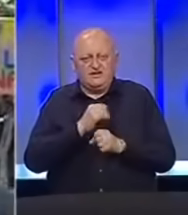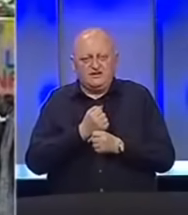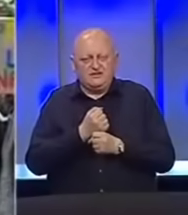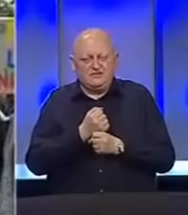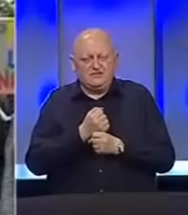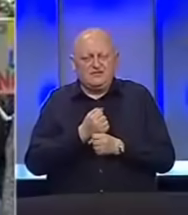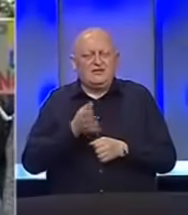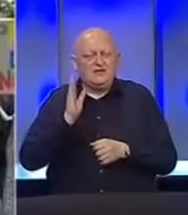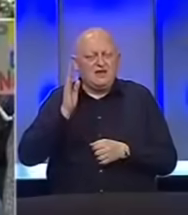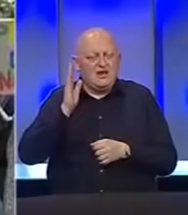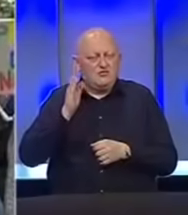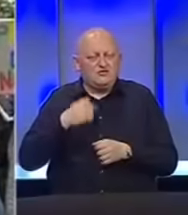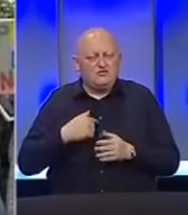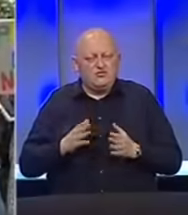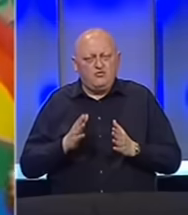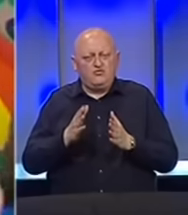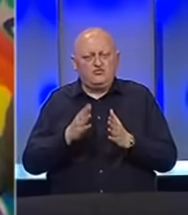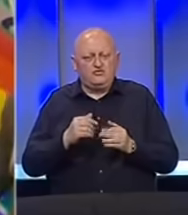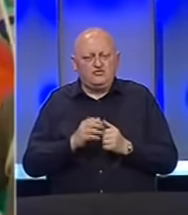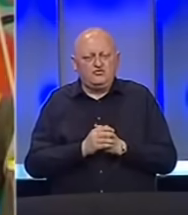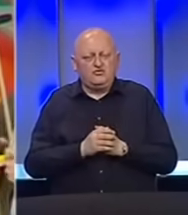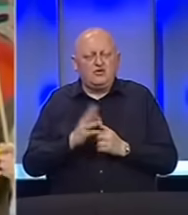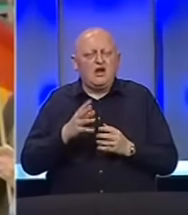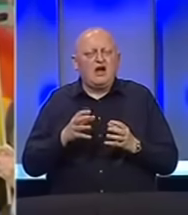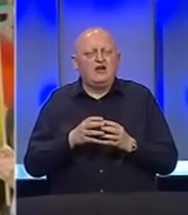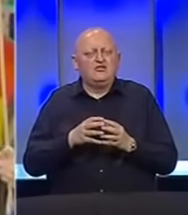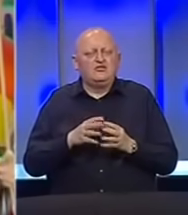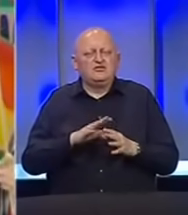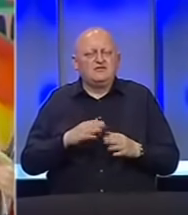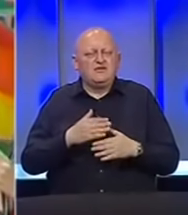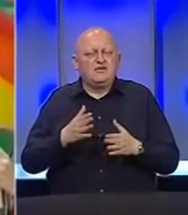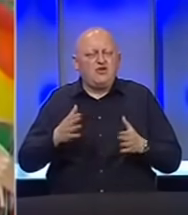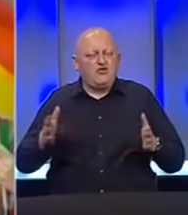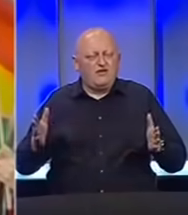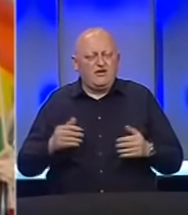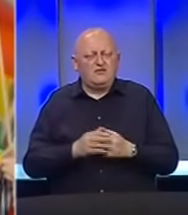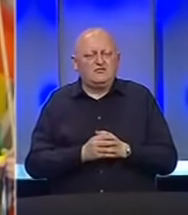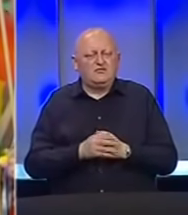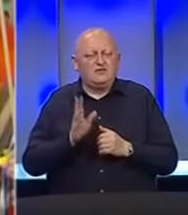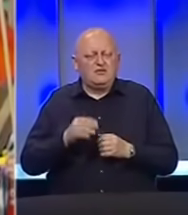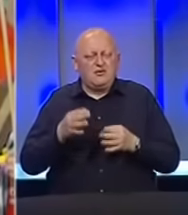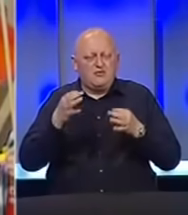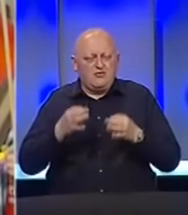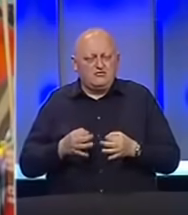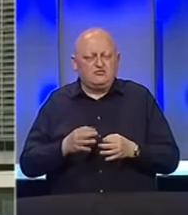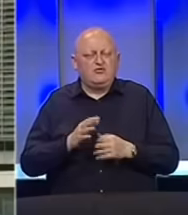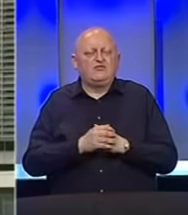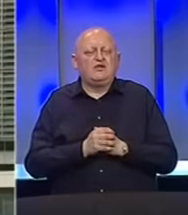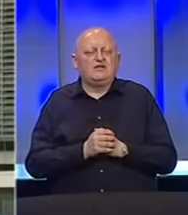Hercegovina napreduje na svom putu i da se kao društvo sve više i više otvaramo i bivamo tolerantni u ovom